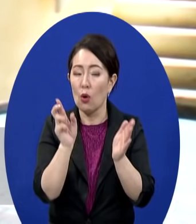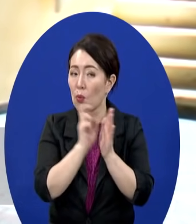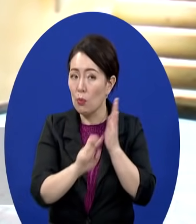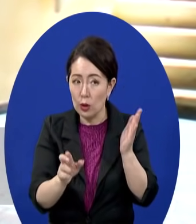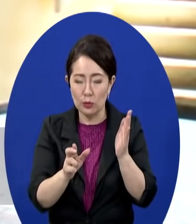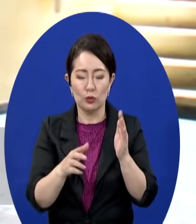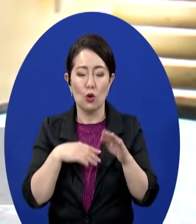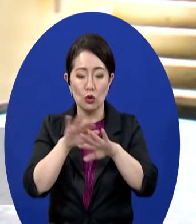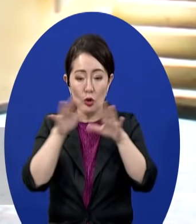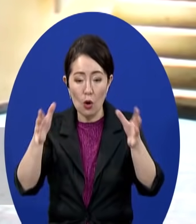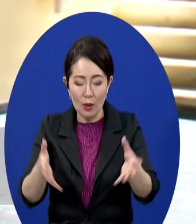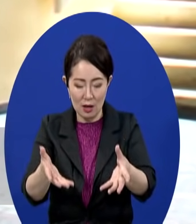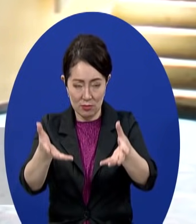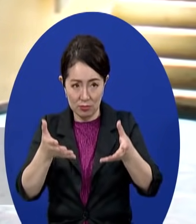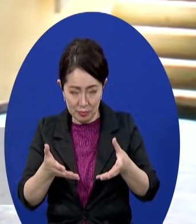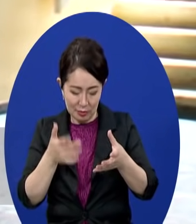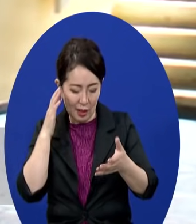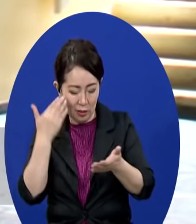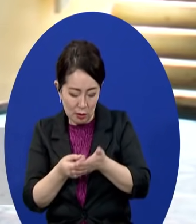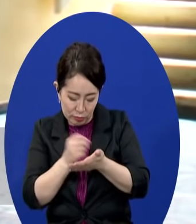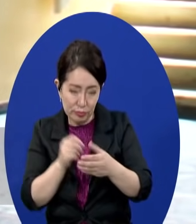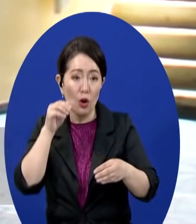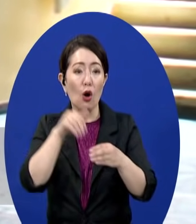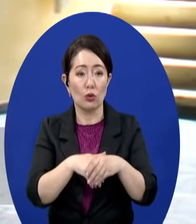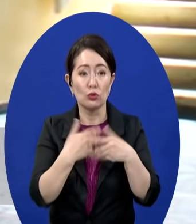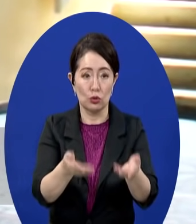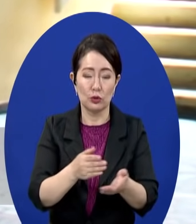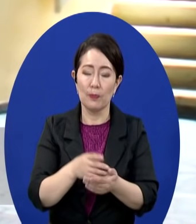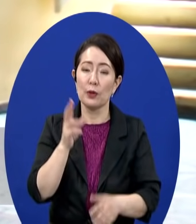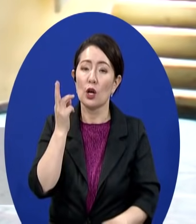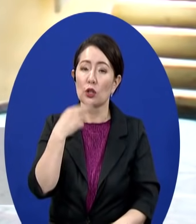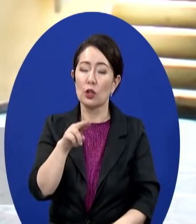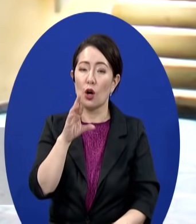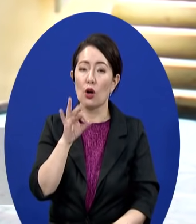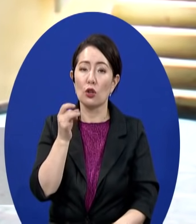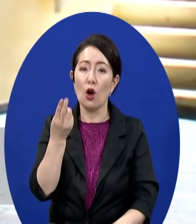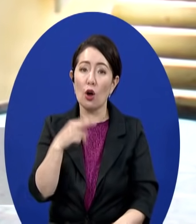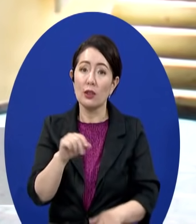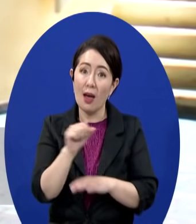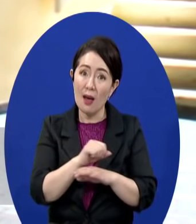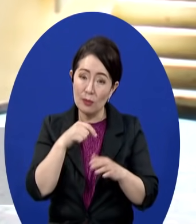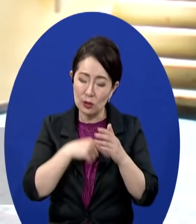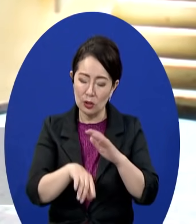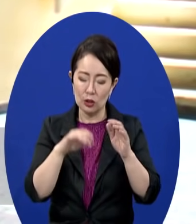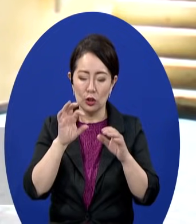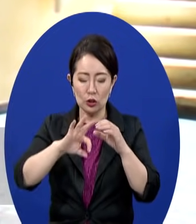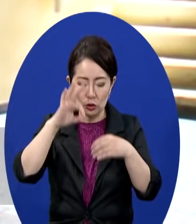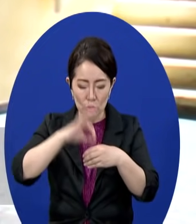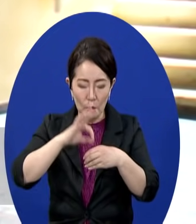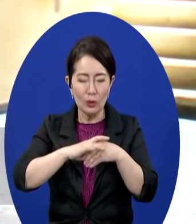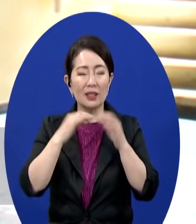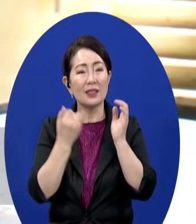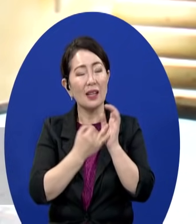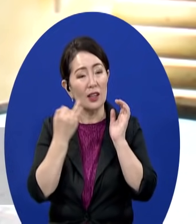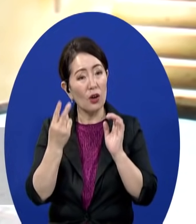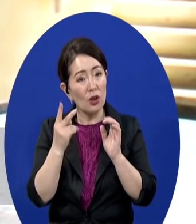учраас зөөврийн хайрцагаар одоо санал өгсөн байнамаа. За тэгэхээр Дорнотой аймгийн хэмжээнд сонгуулийн 72 хэсгийн хороонд 810